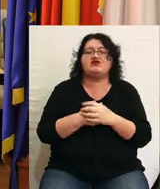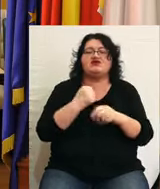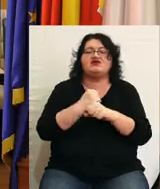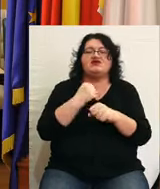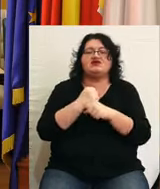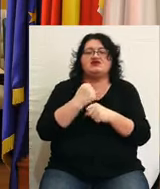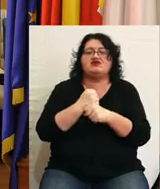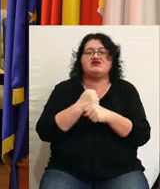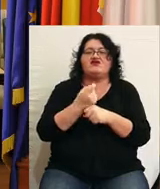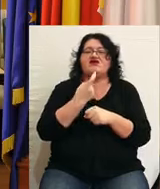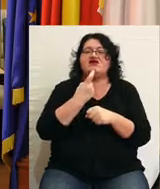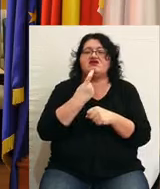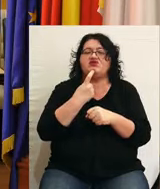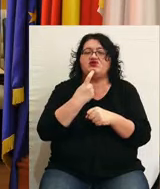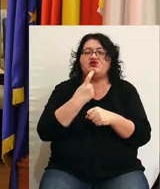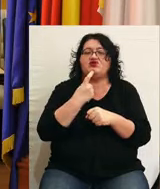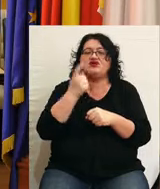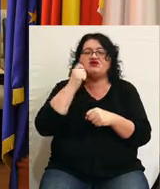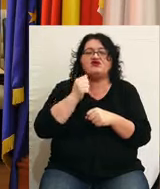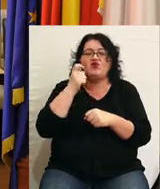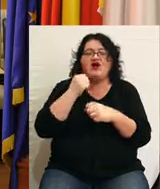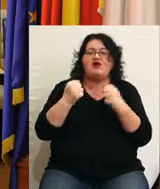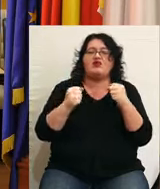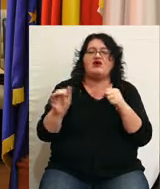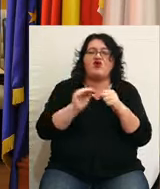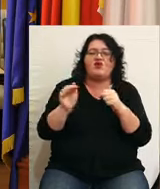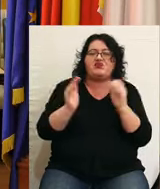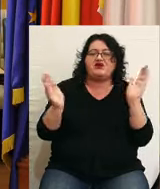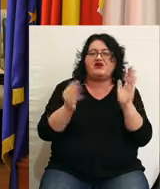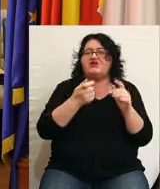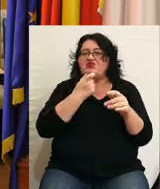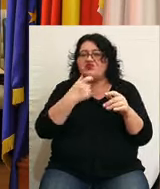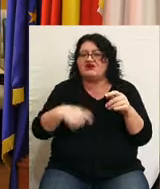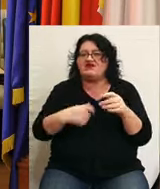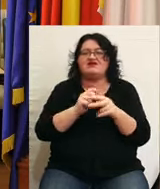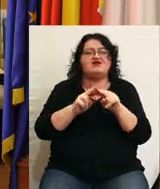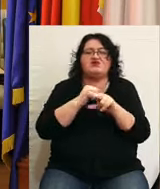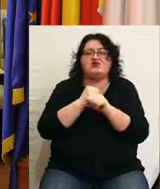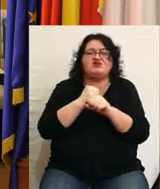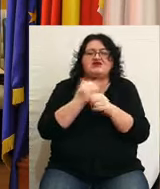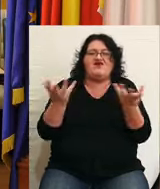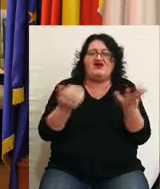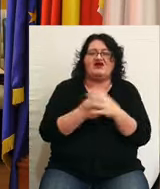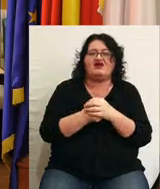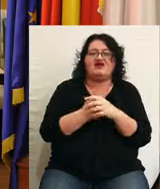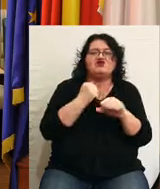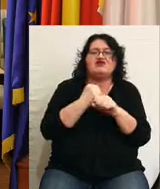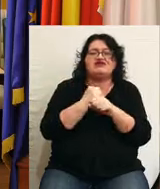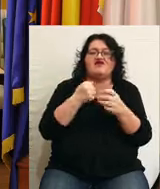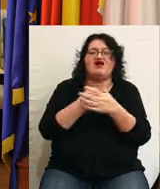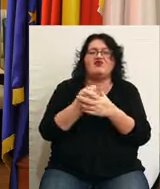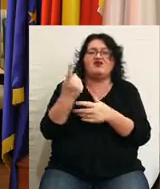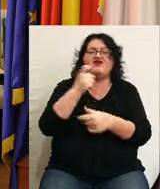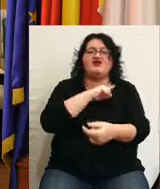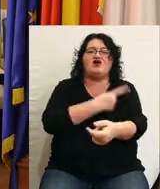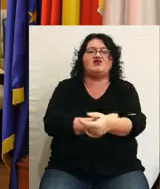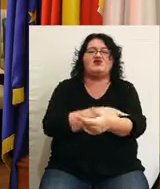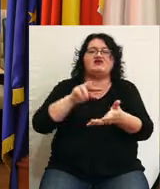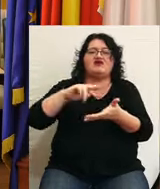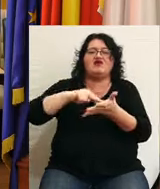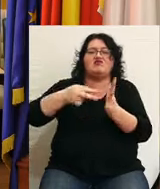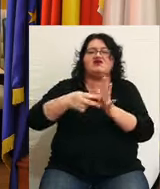facă timișorenii, acei oameni care au copii, bătrâni? Ce trebuie să facă până când autoritățile locale vor găsi